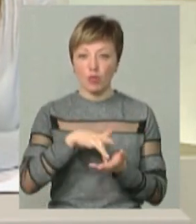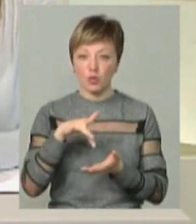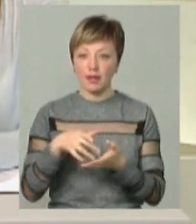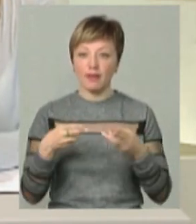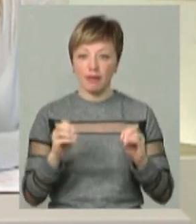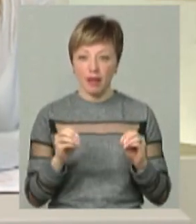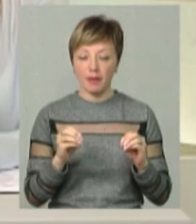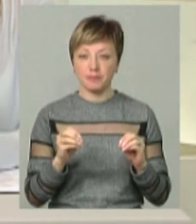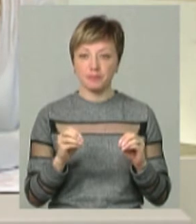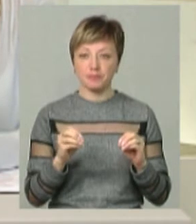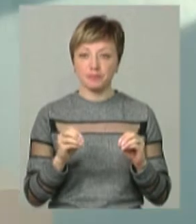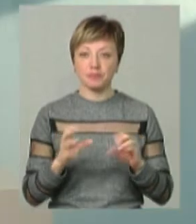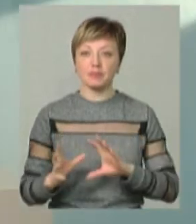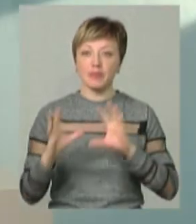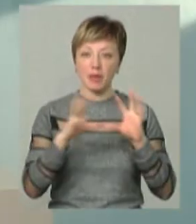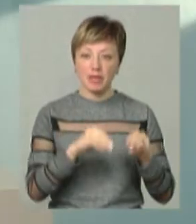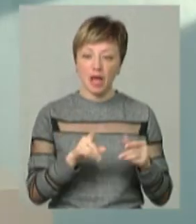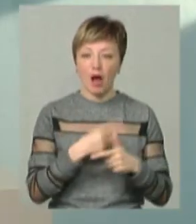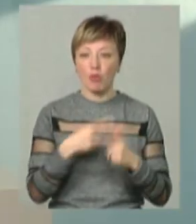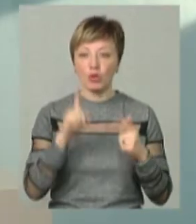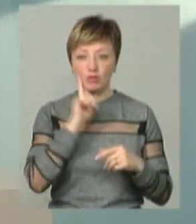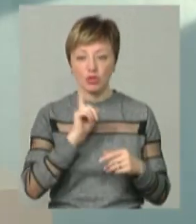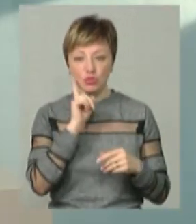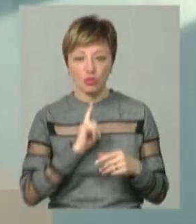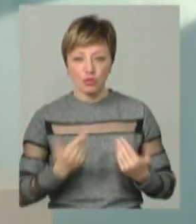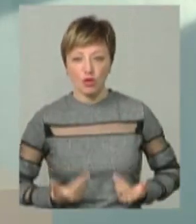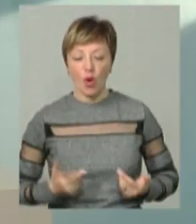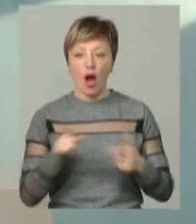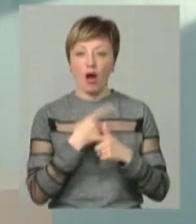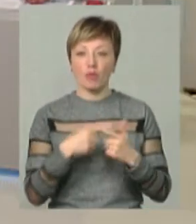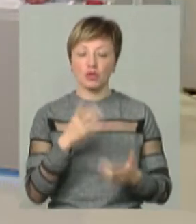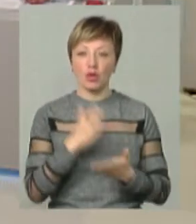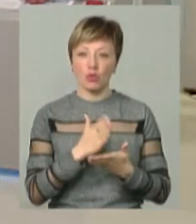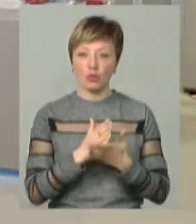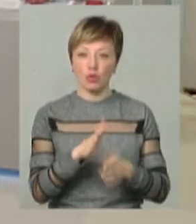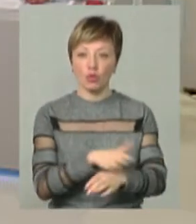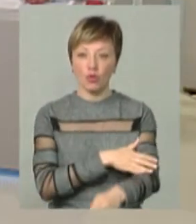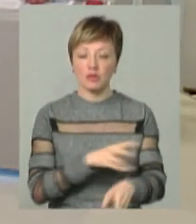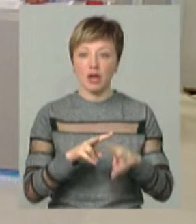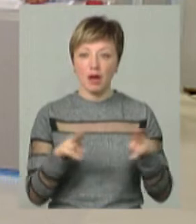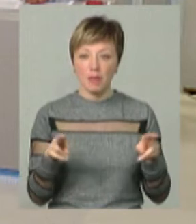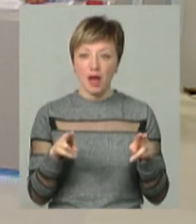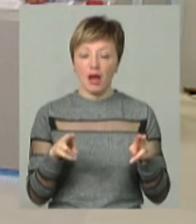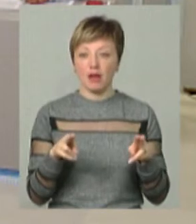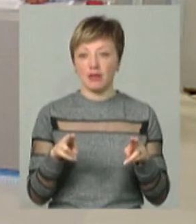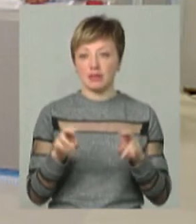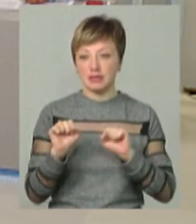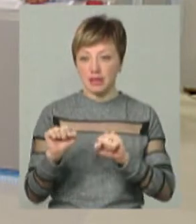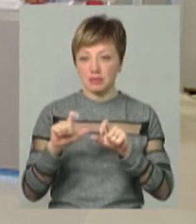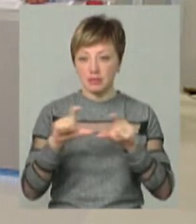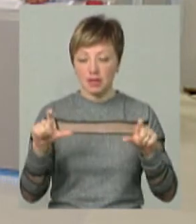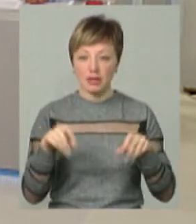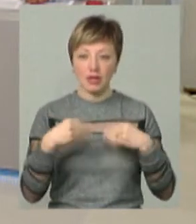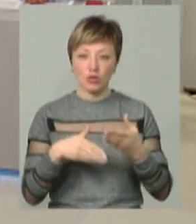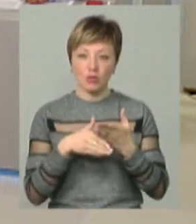де переселенці або тимчасово перебувають, або знаходяться трошки довше, так як в притулку, надається допомога,